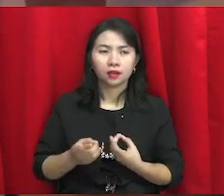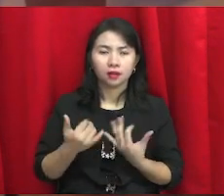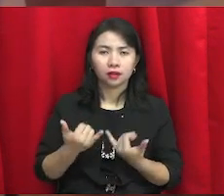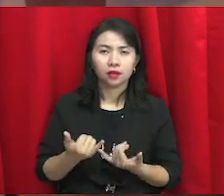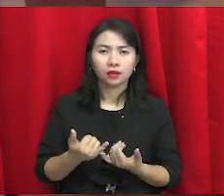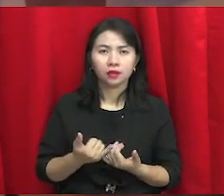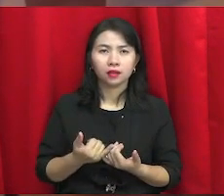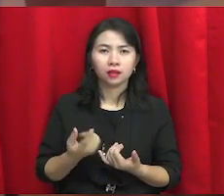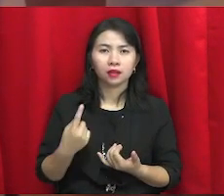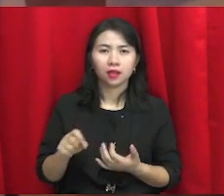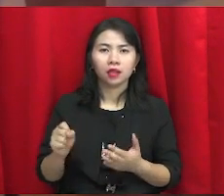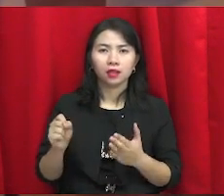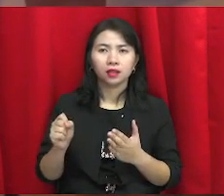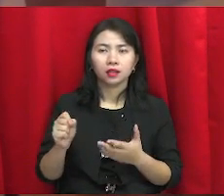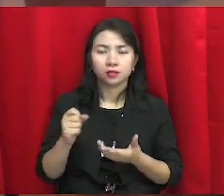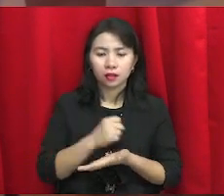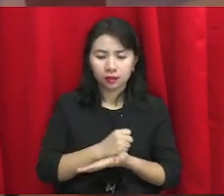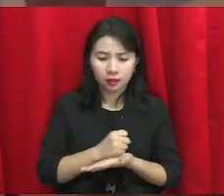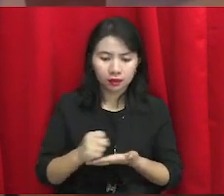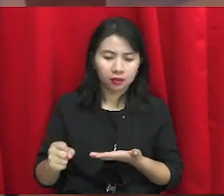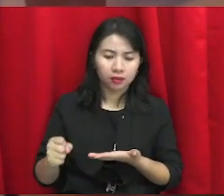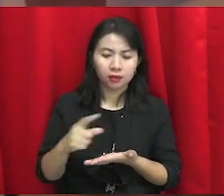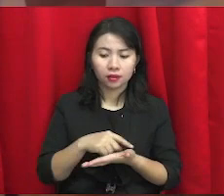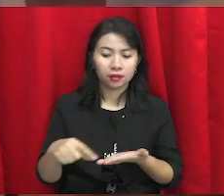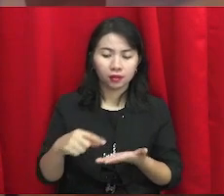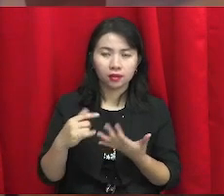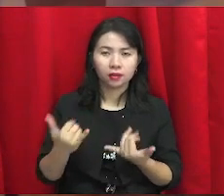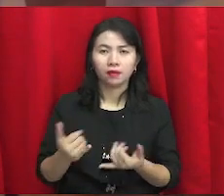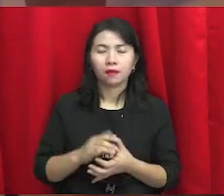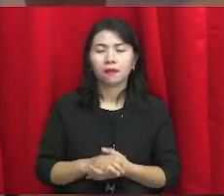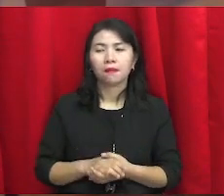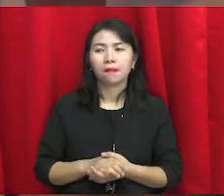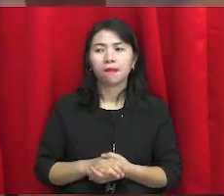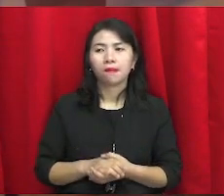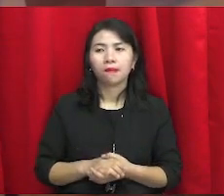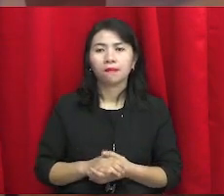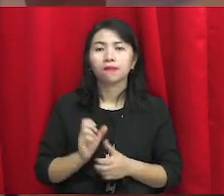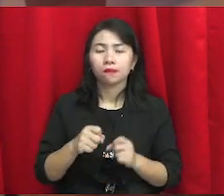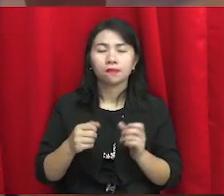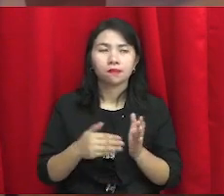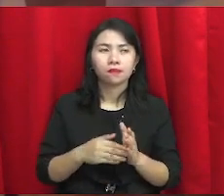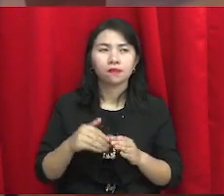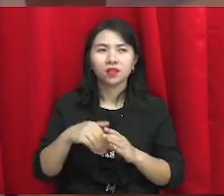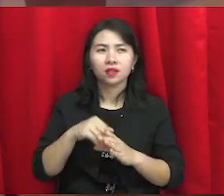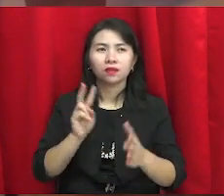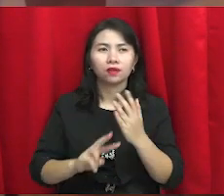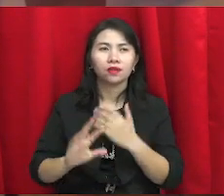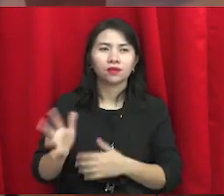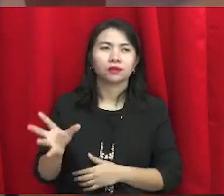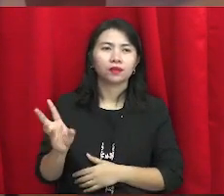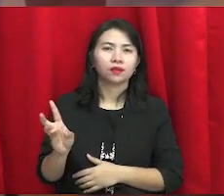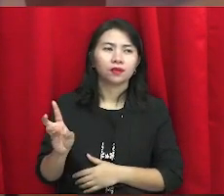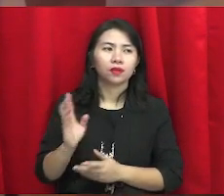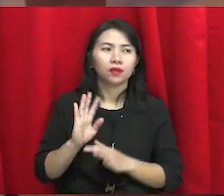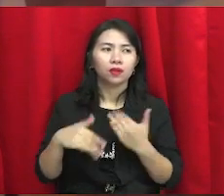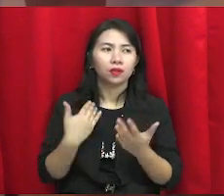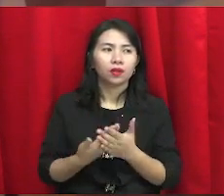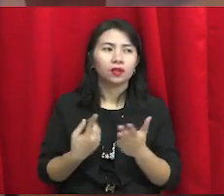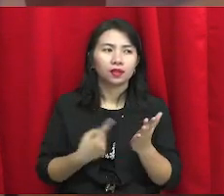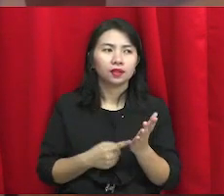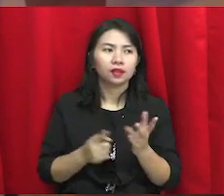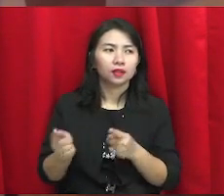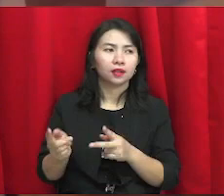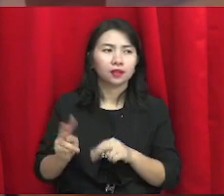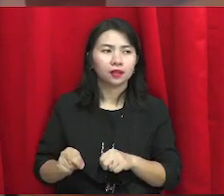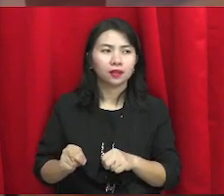fulfilled that it must be? You see? So maliwanag yan sa verse 56. But all this was done that the